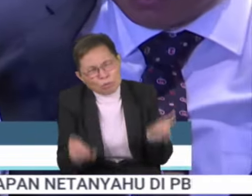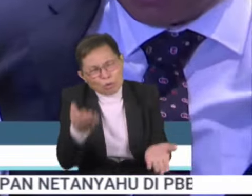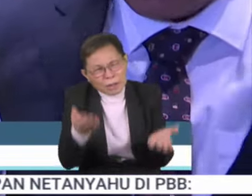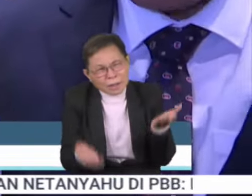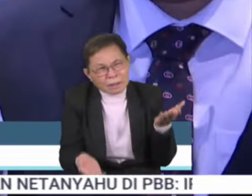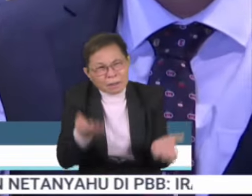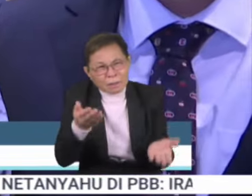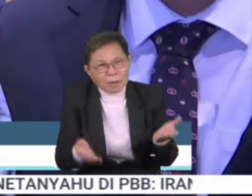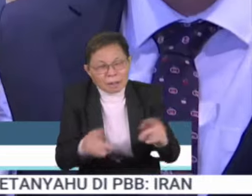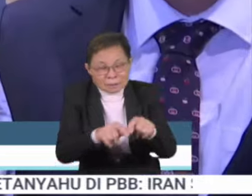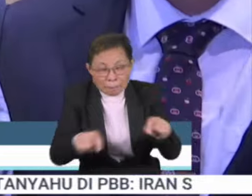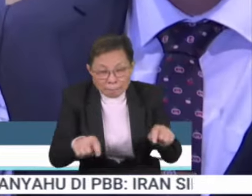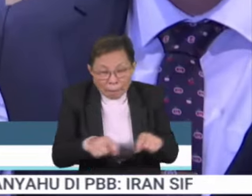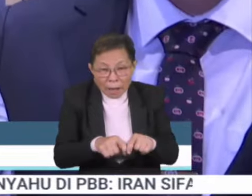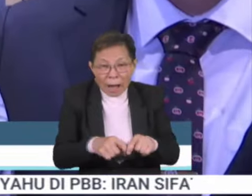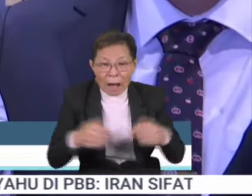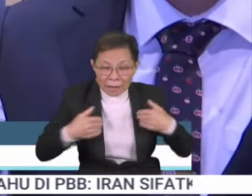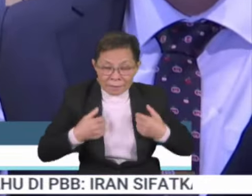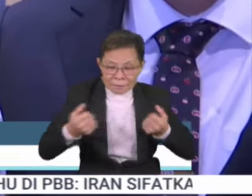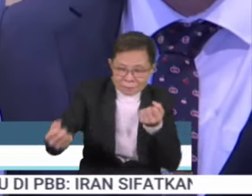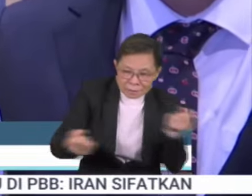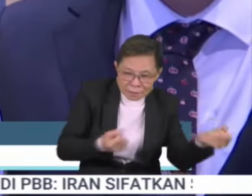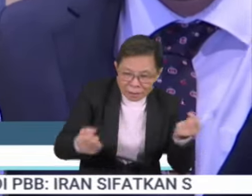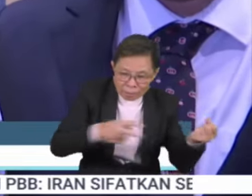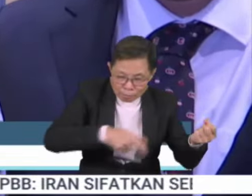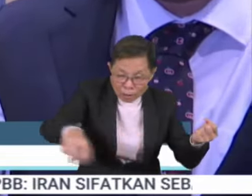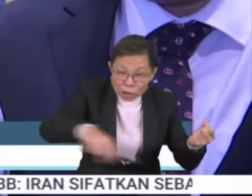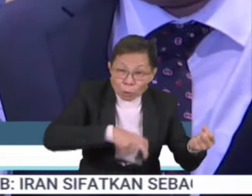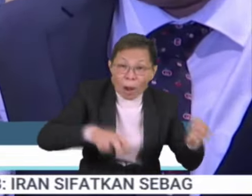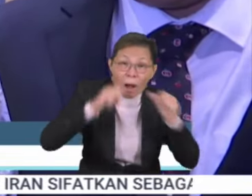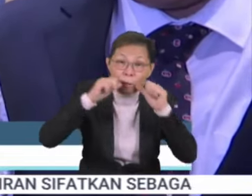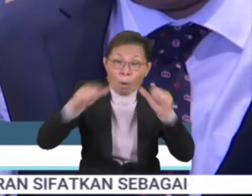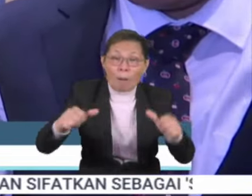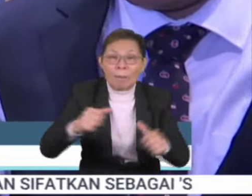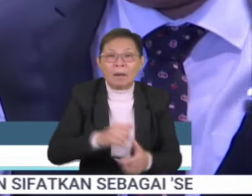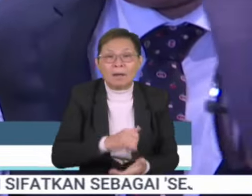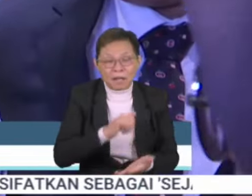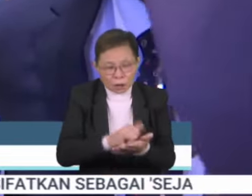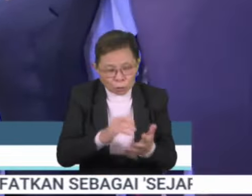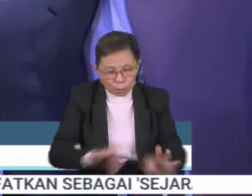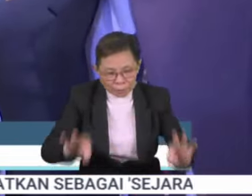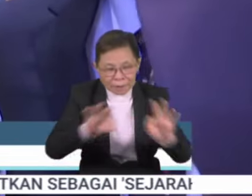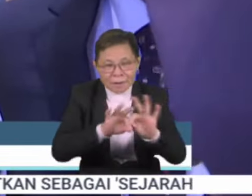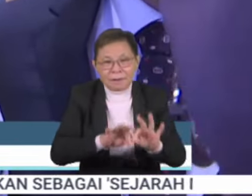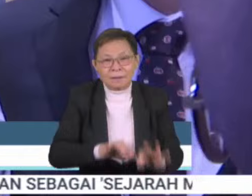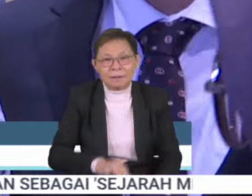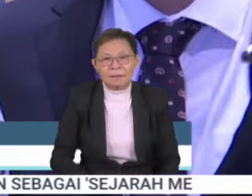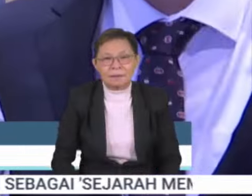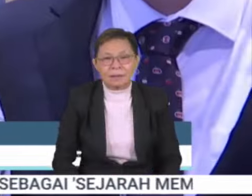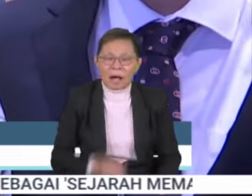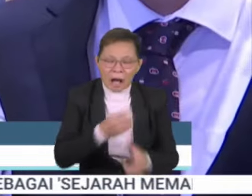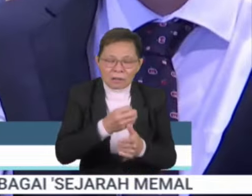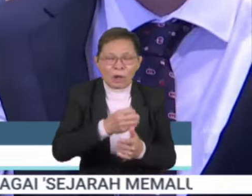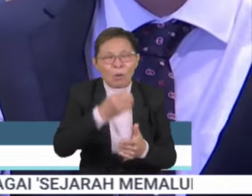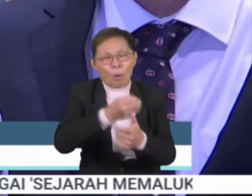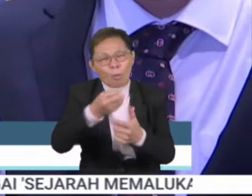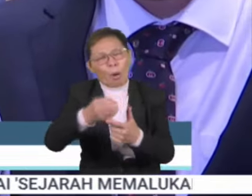soal tempat yang ada kenderaan pengangkutan awam itu penting supaya ada satu alternatif,